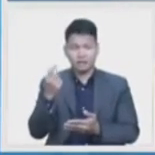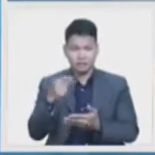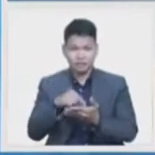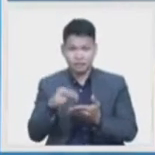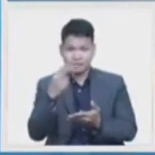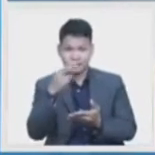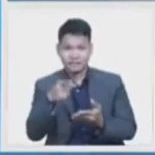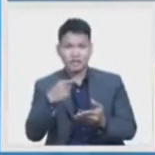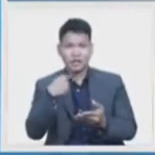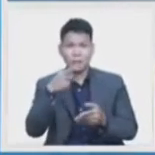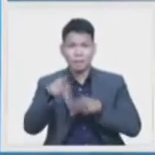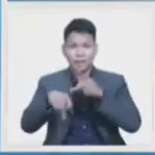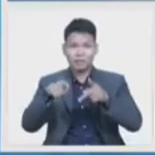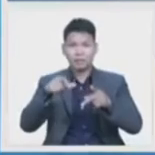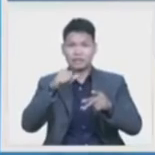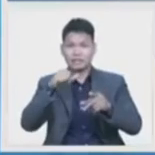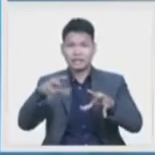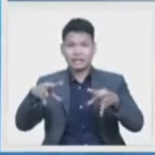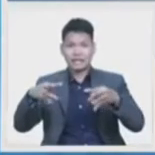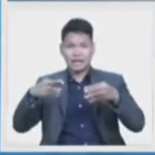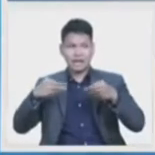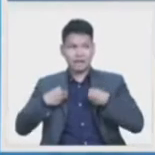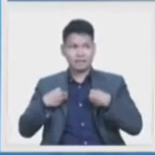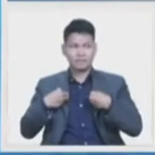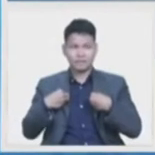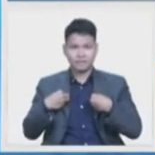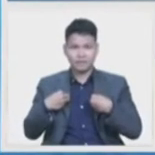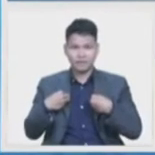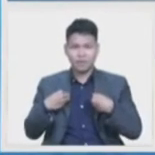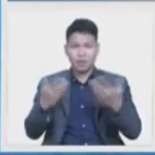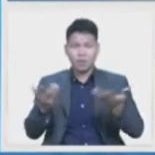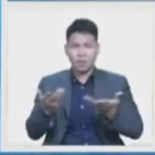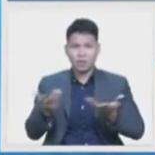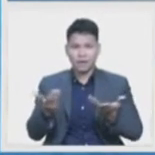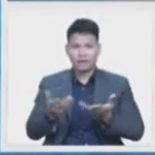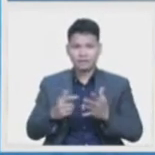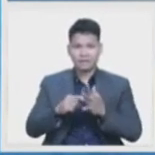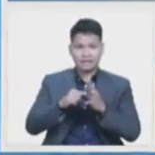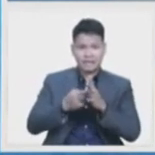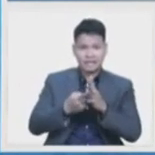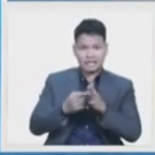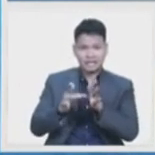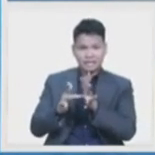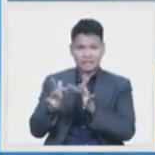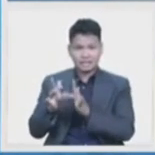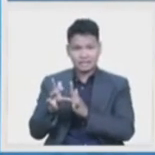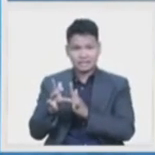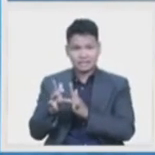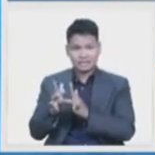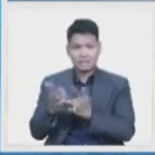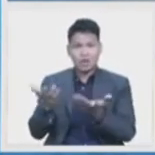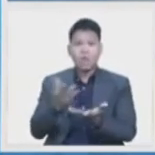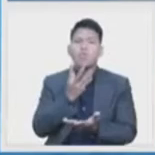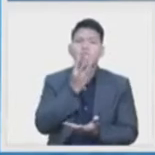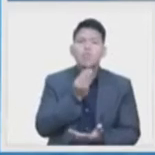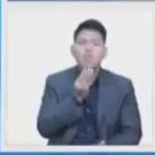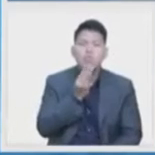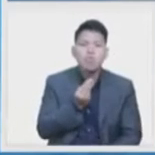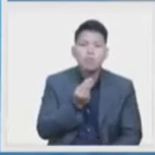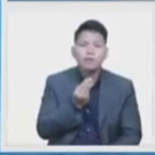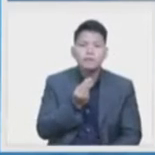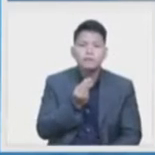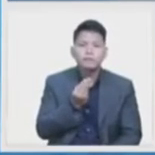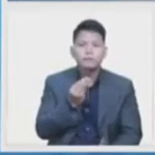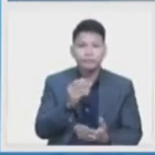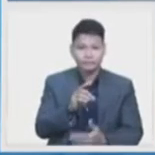sa Ginoo kaniadto diin nagagikan si Jesus sa iyang kaliwatan sa mga Hudiyo. O kini